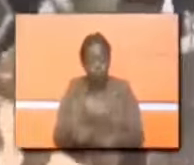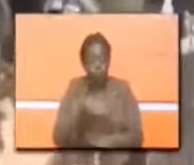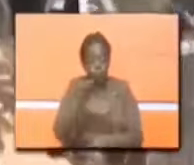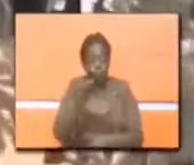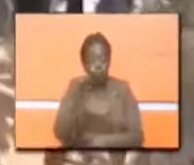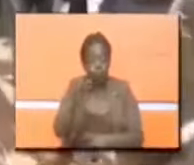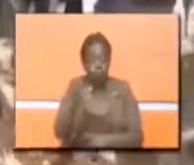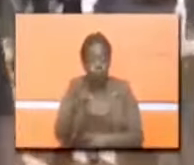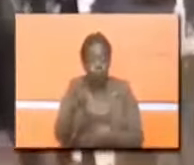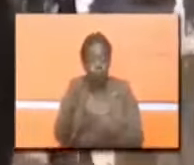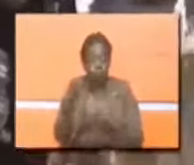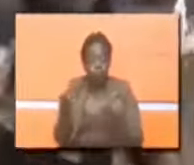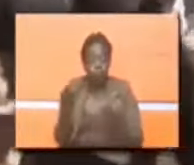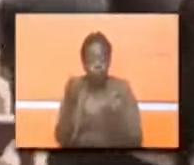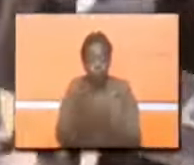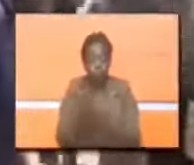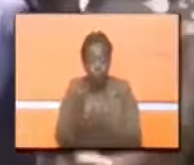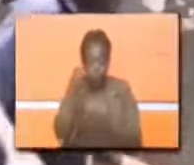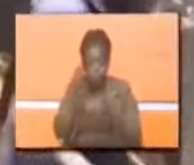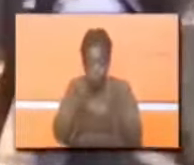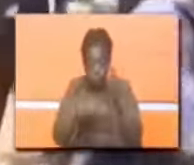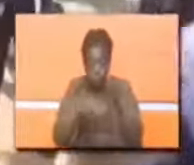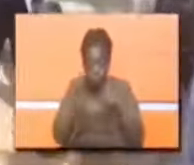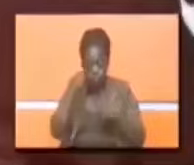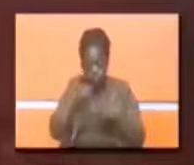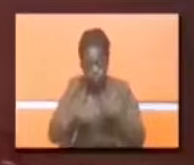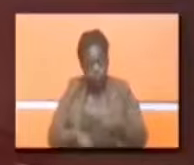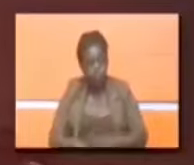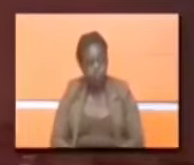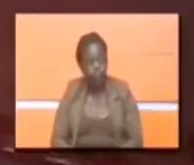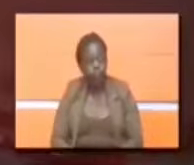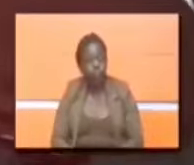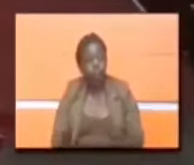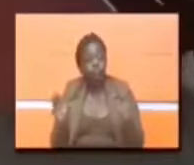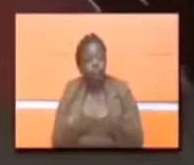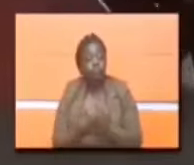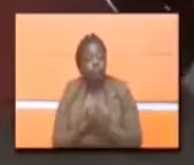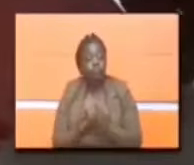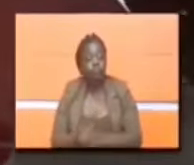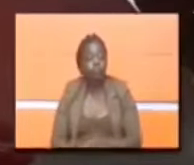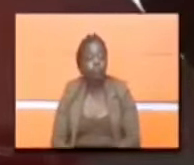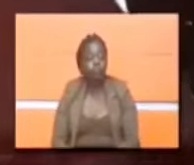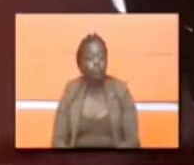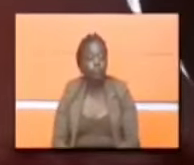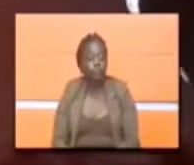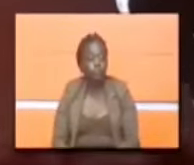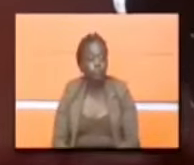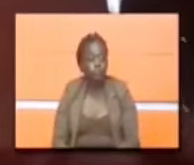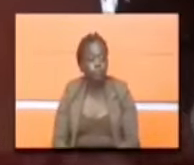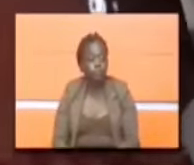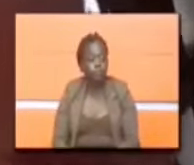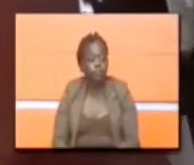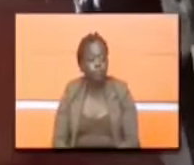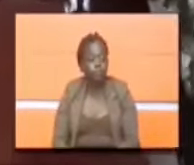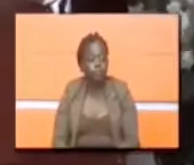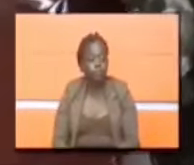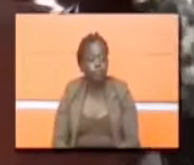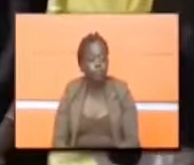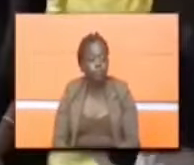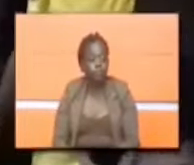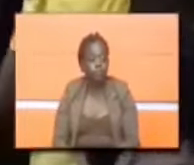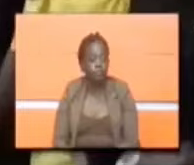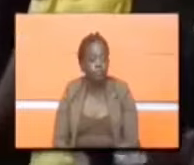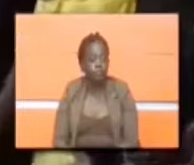bya bajjajjaabe wakati mu miranga n'okwazirana. John Bosco Mulyowa ne Kizabbo ne bye bakusakidde eggulire lino